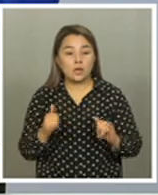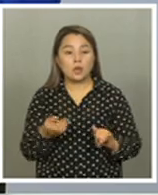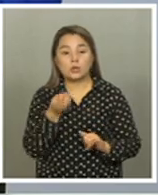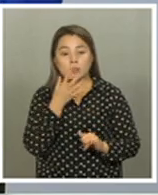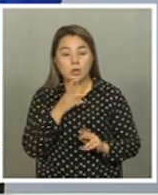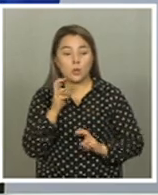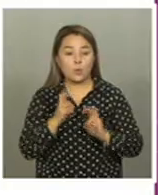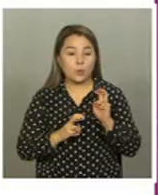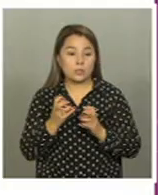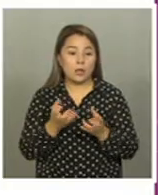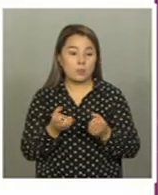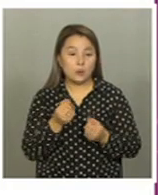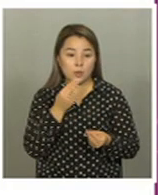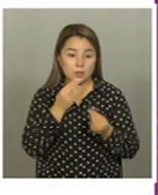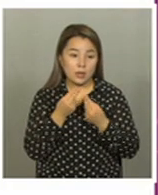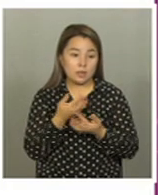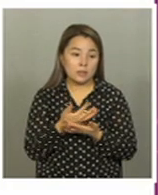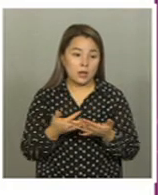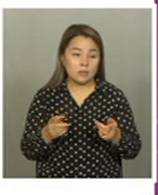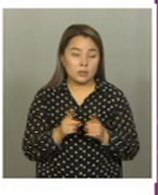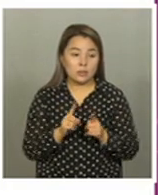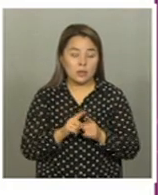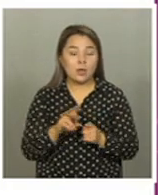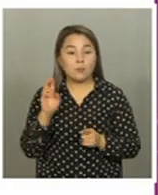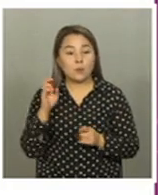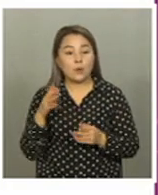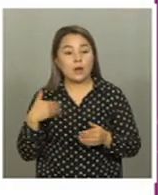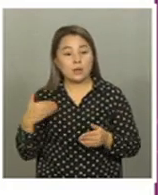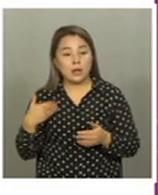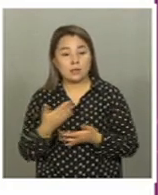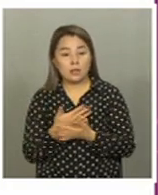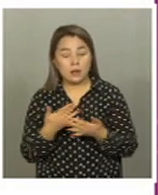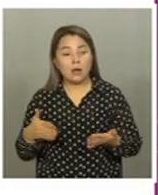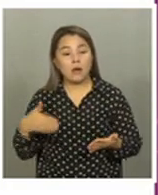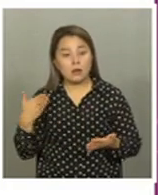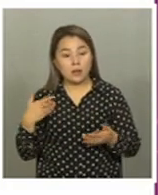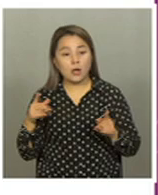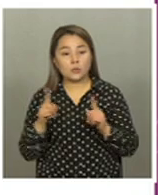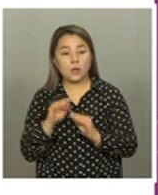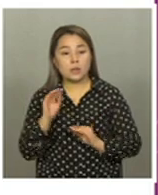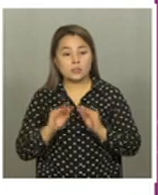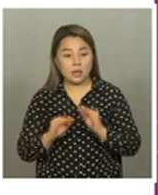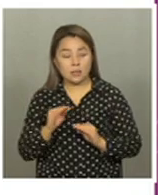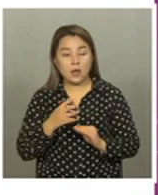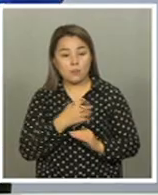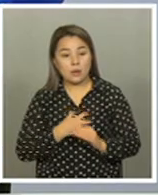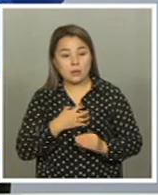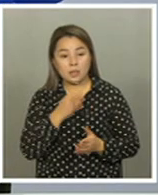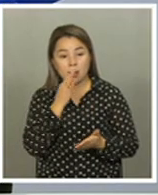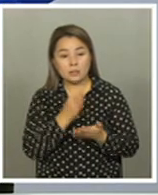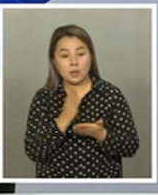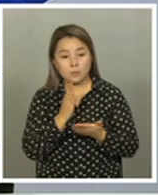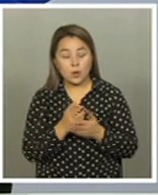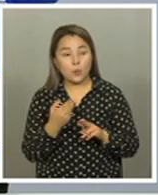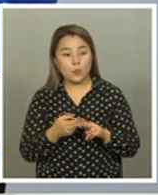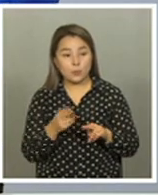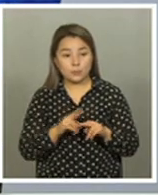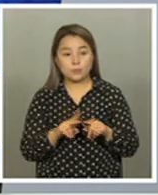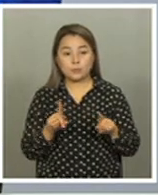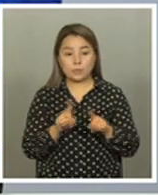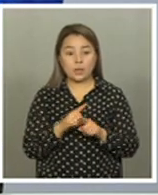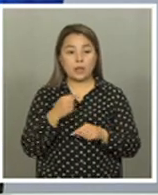алу үшін оларға биорганикалық және органикалық заттар маңызды дедік. Яғни, солар